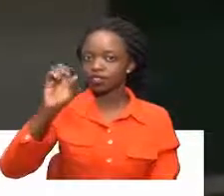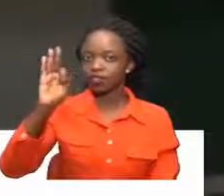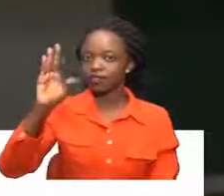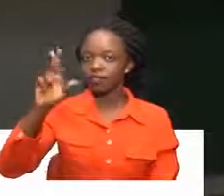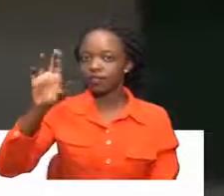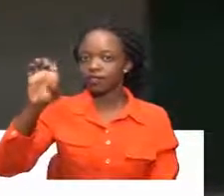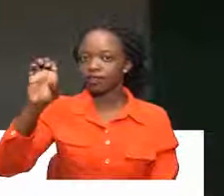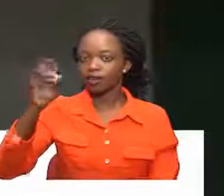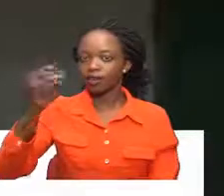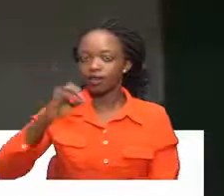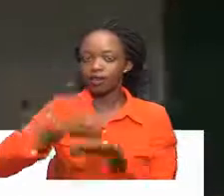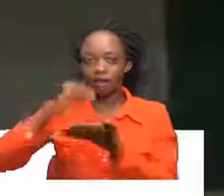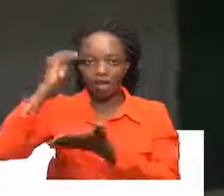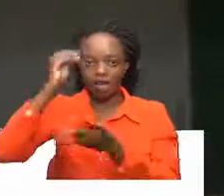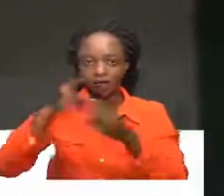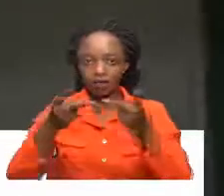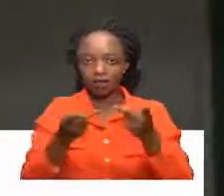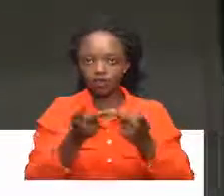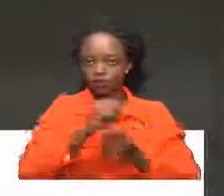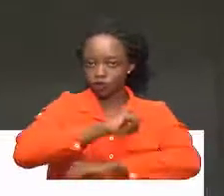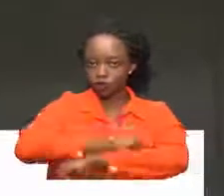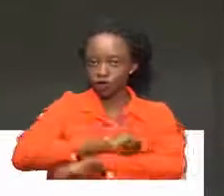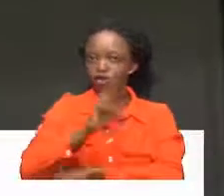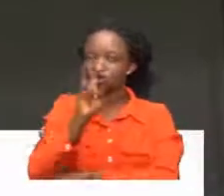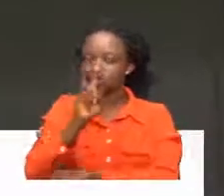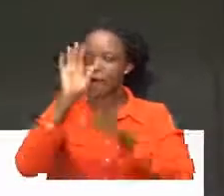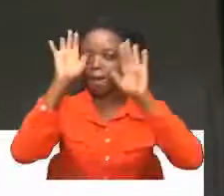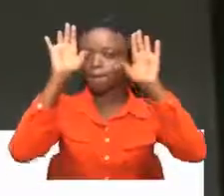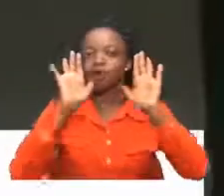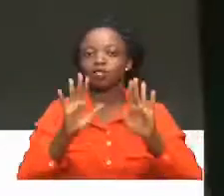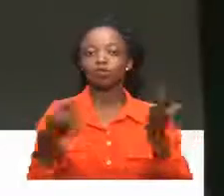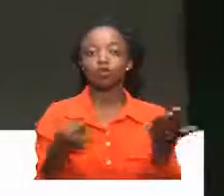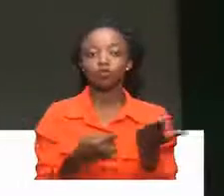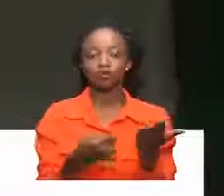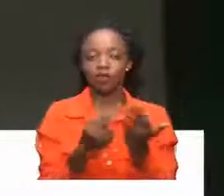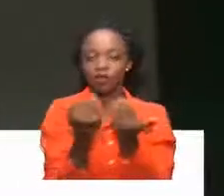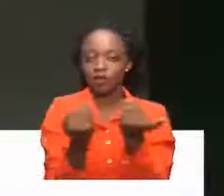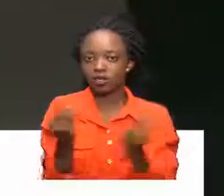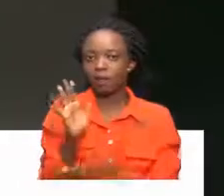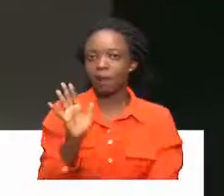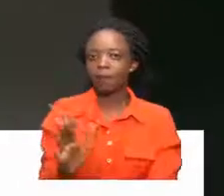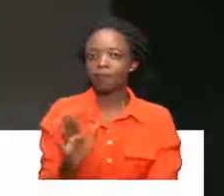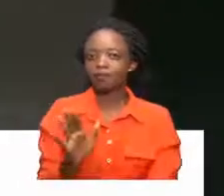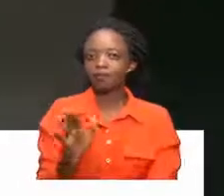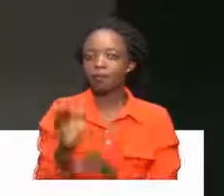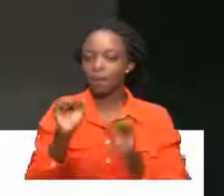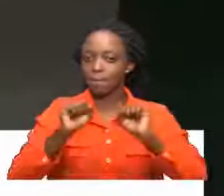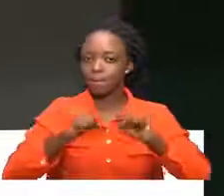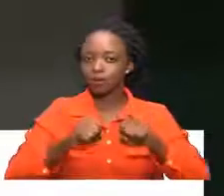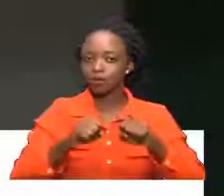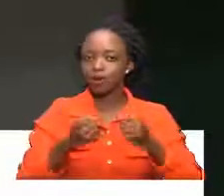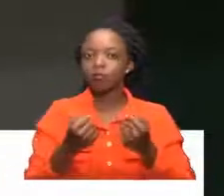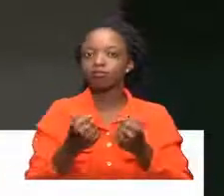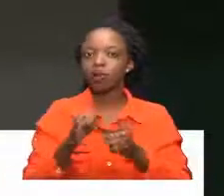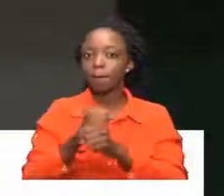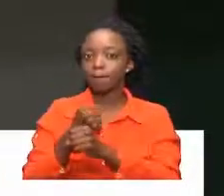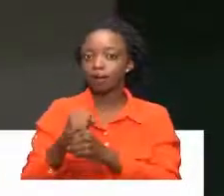wenyewe wameona ile umuhimu wa teknoloji kwa watoto wao na wakaweza